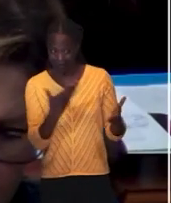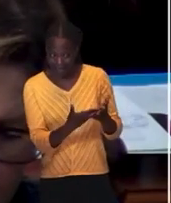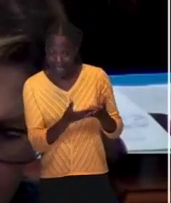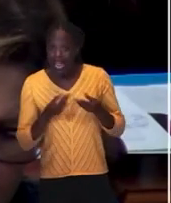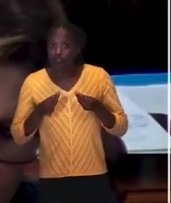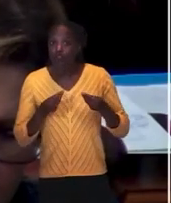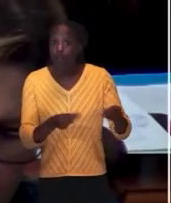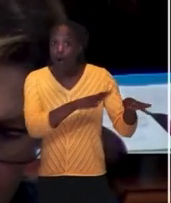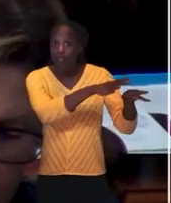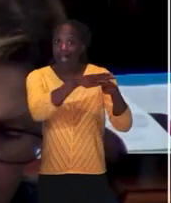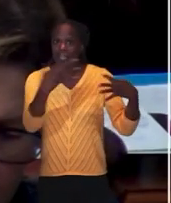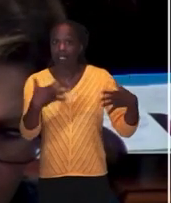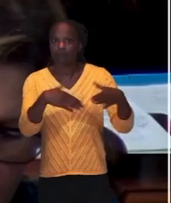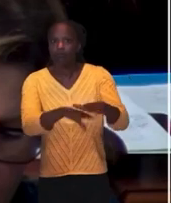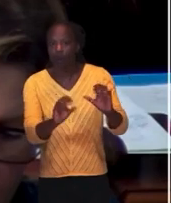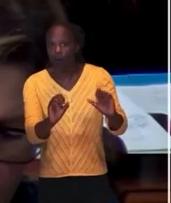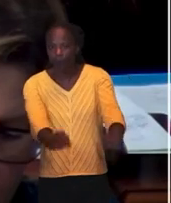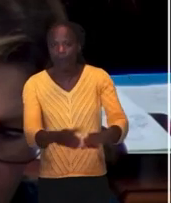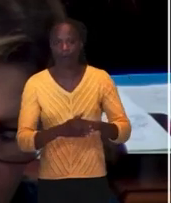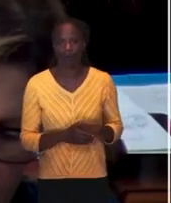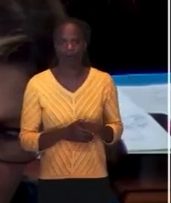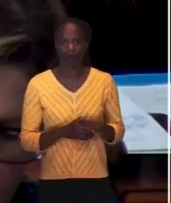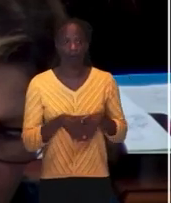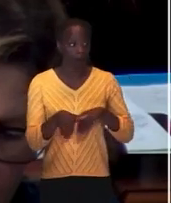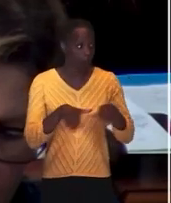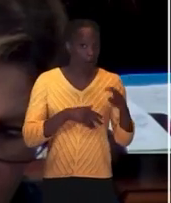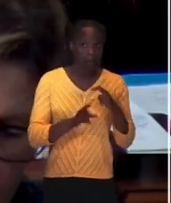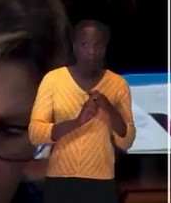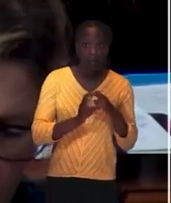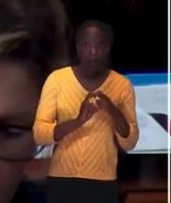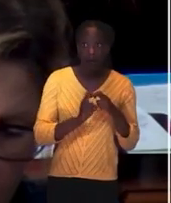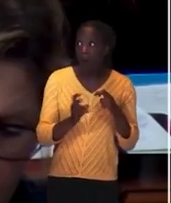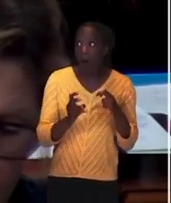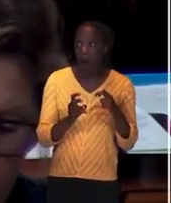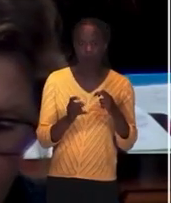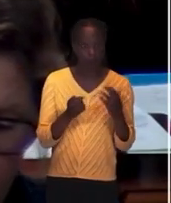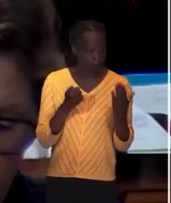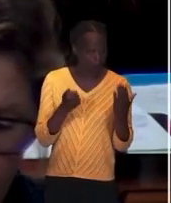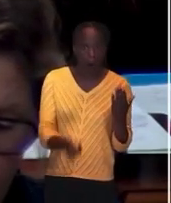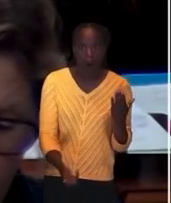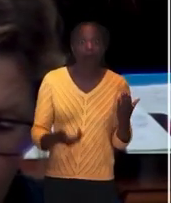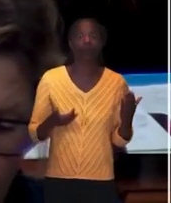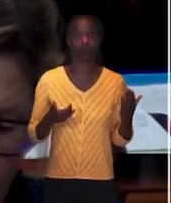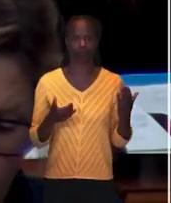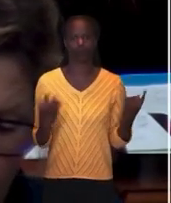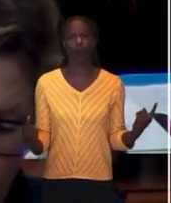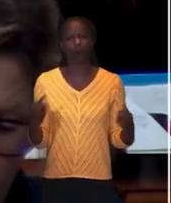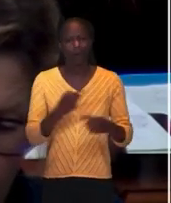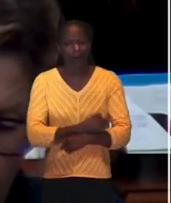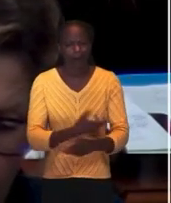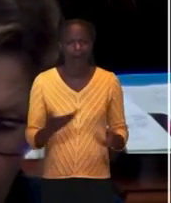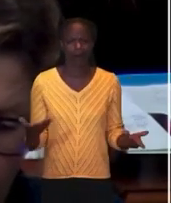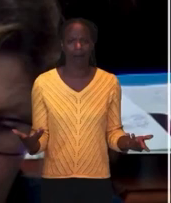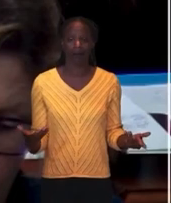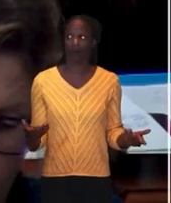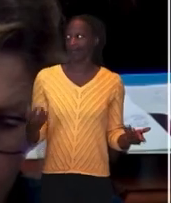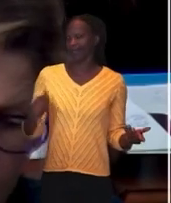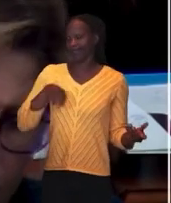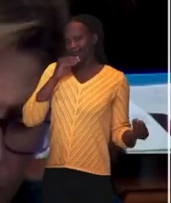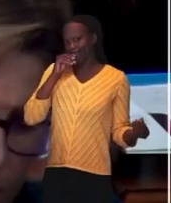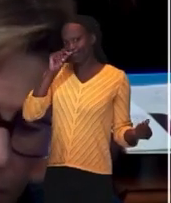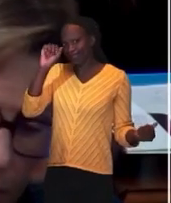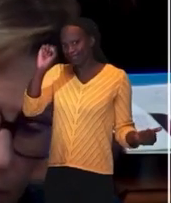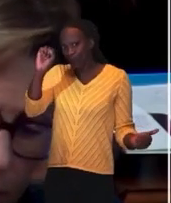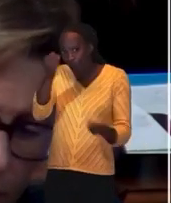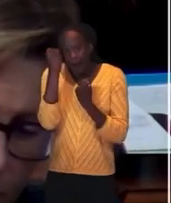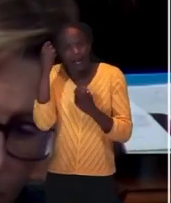uns aux autres. J'y reviendrai là aussi. Peu de modes de transport sont plébiscités, bien au contraire, et nous le regrettons car la